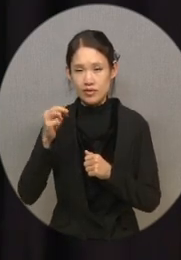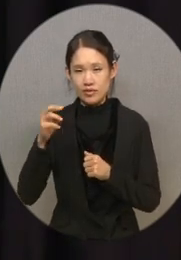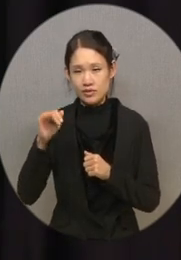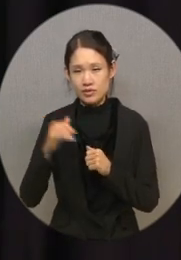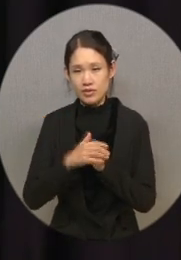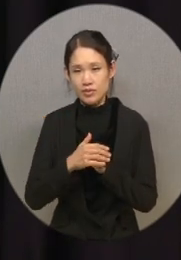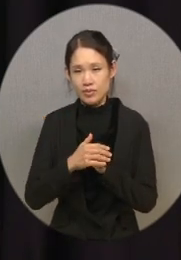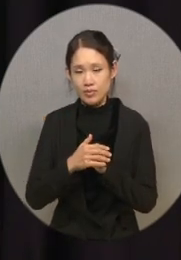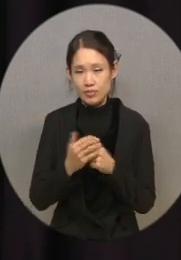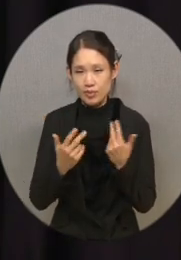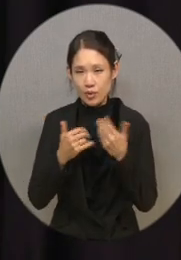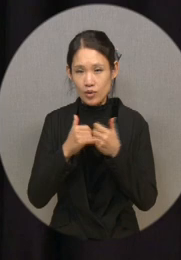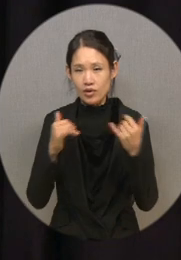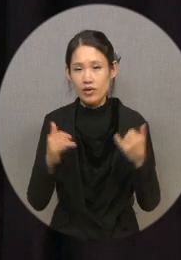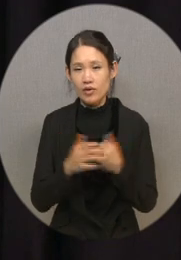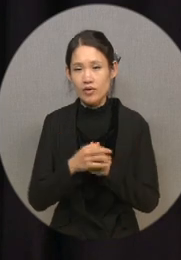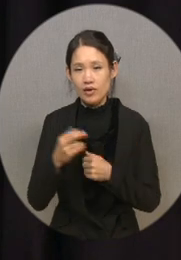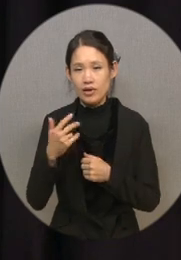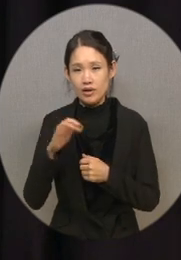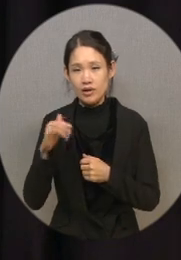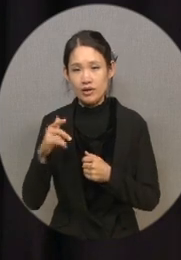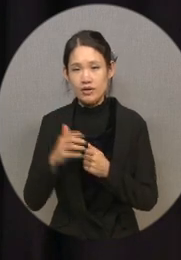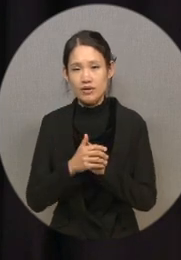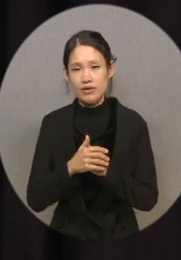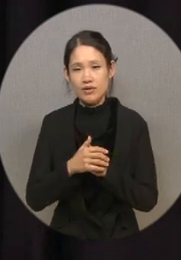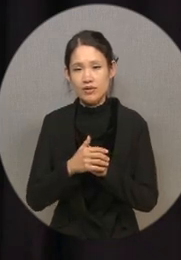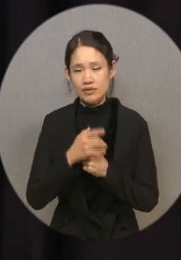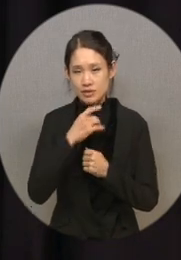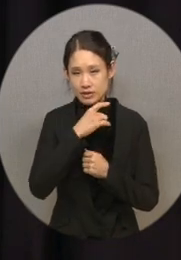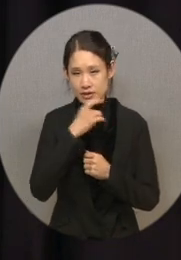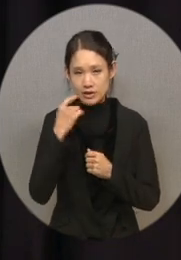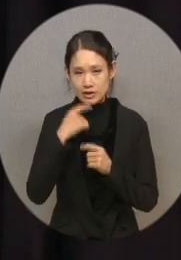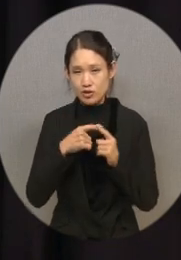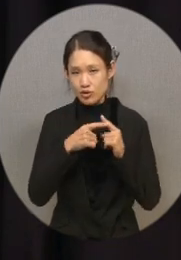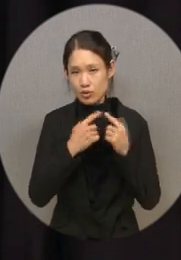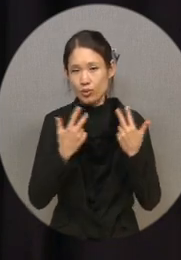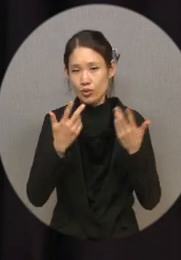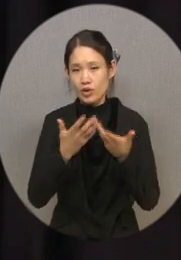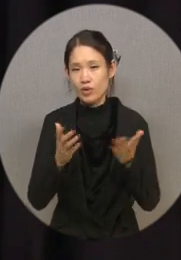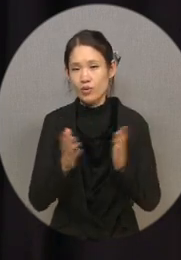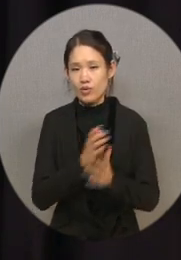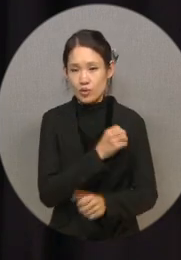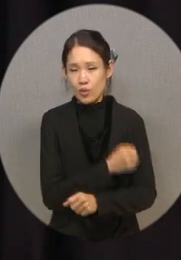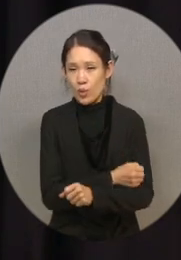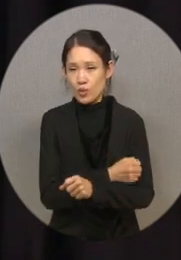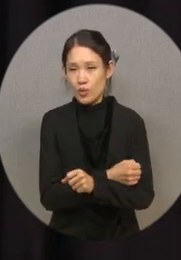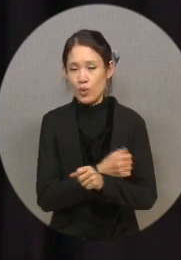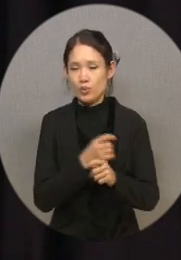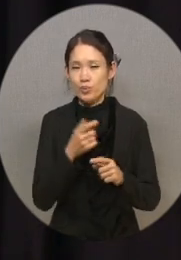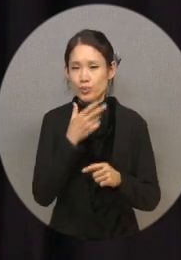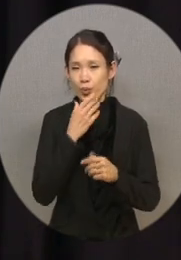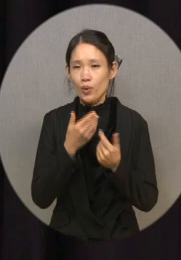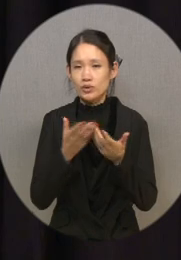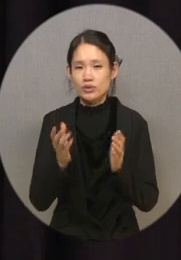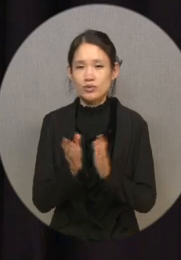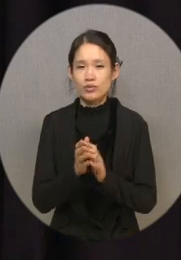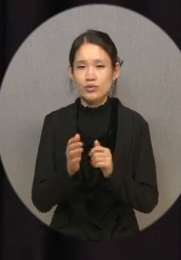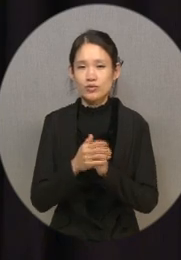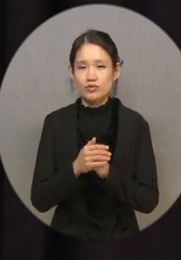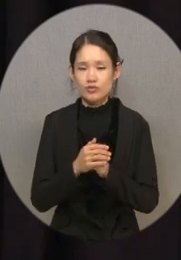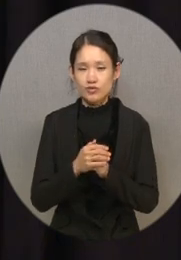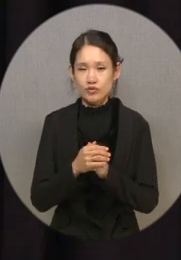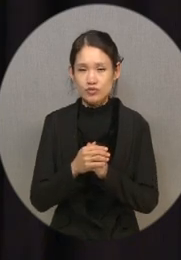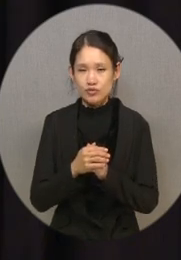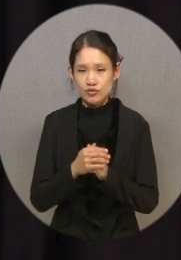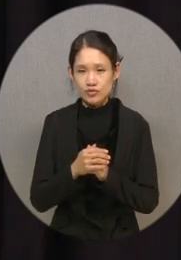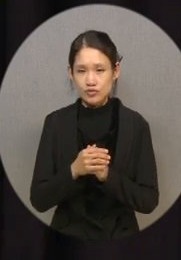봉사회, 또 개신교 디아코니아, 그다음에 적십자 봉사회, 그다음에 노동자 복지회, 유대인 복지회 뭐 등등 이렇게